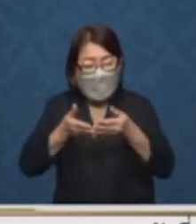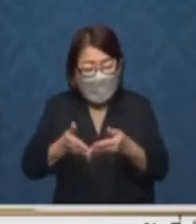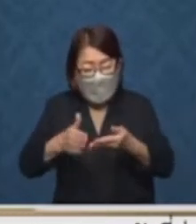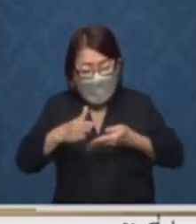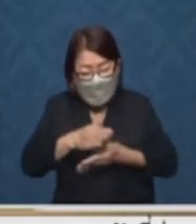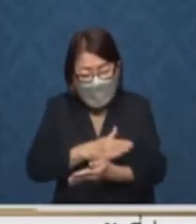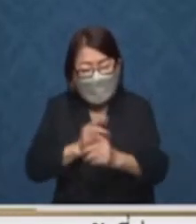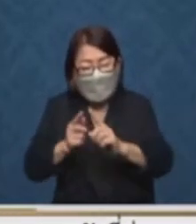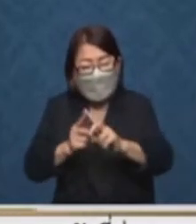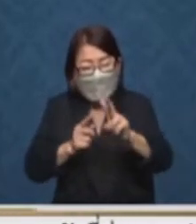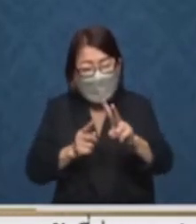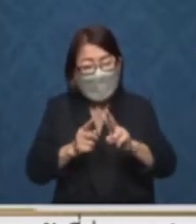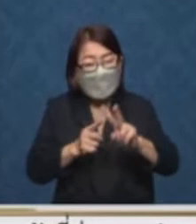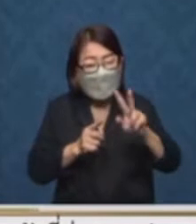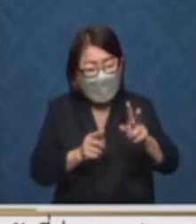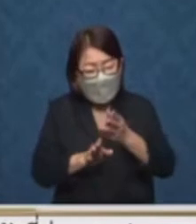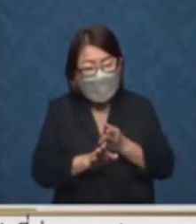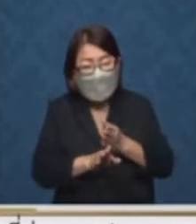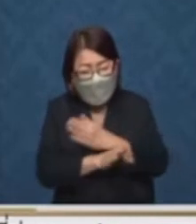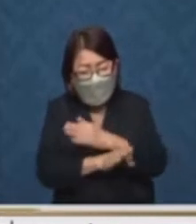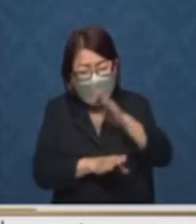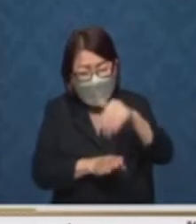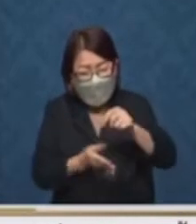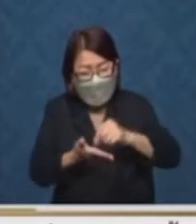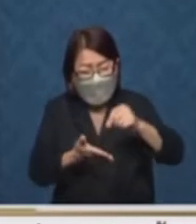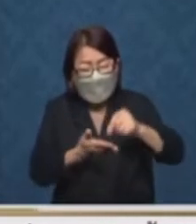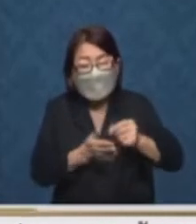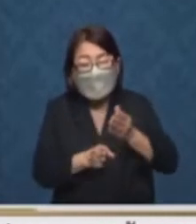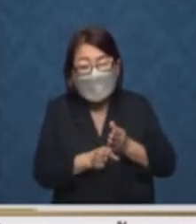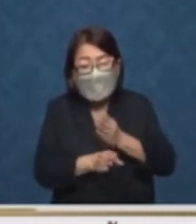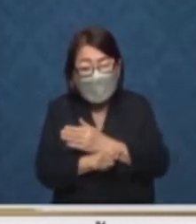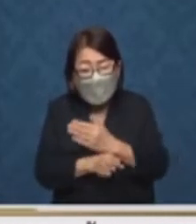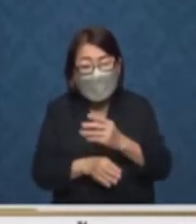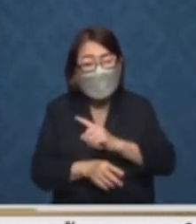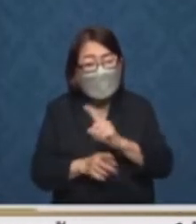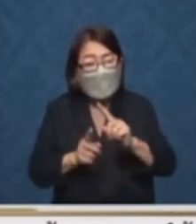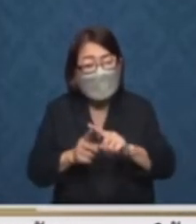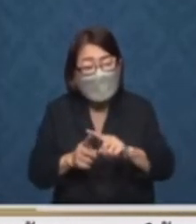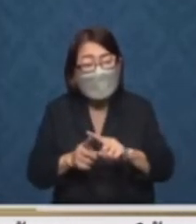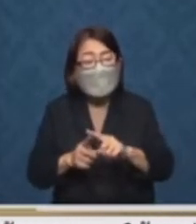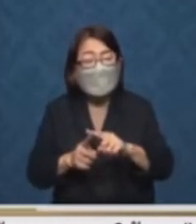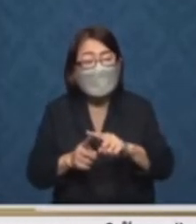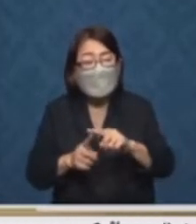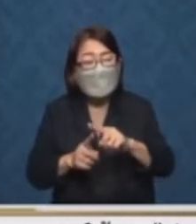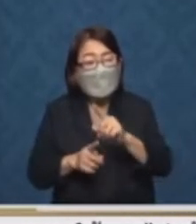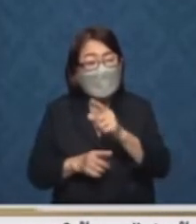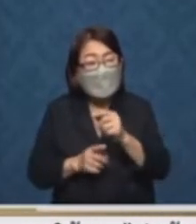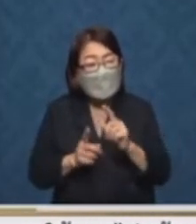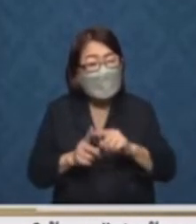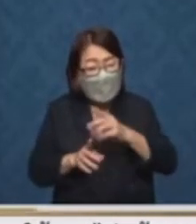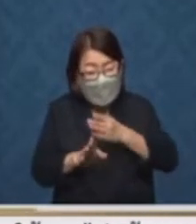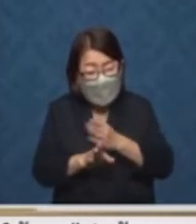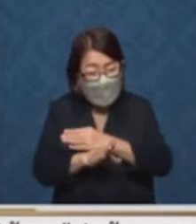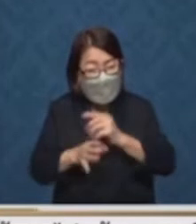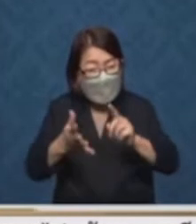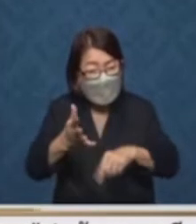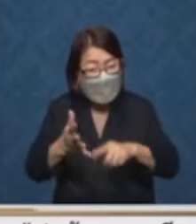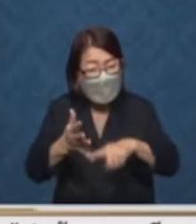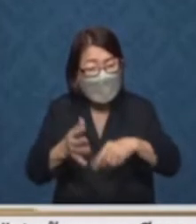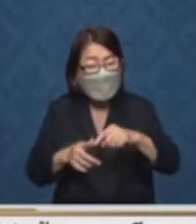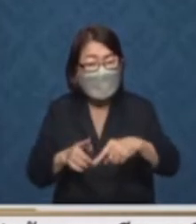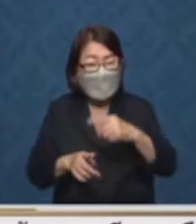30กันยายน2563มิฉะนั้นสถานการณ์การเมืองในไทยอาจทำ